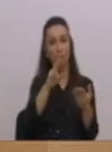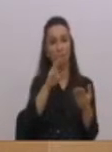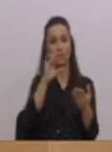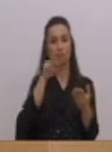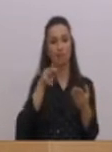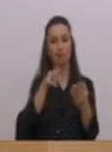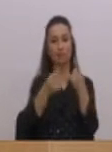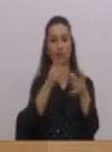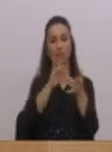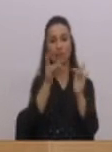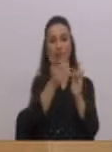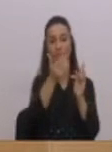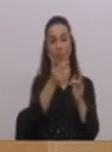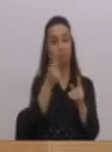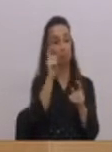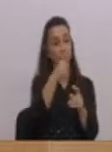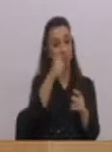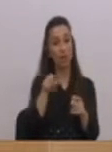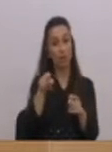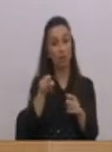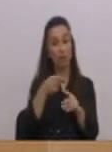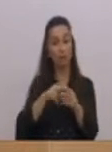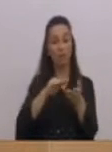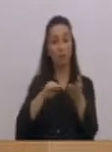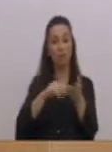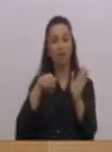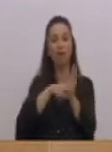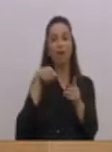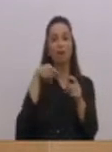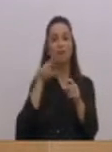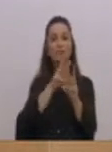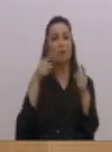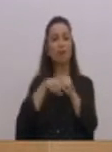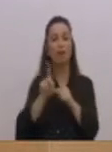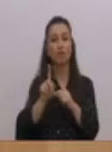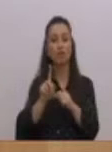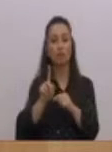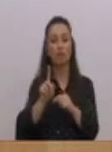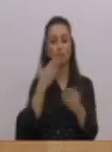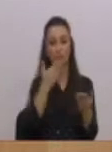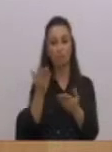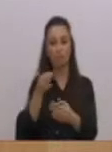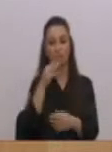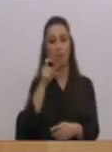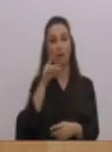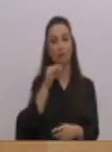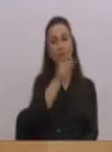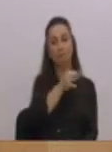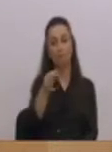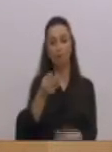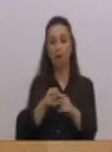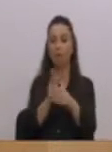Silknet-ს, რომლებიც თქვენი ინტერნეტის მომწოდებლები არიან, რომ აი ეს რო დამიწერესო, ეგ რა საიტს ნიშნავსო. და თქვენ და შემდეგ Mac-ი ეუბნება, რომ აი